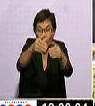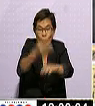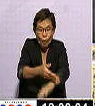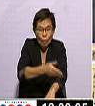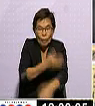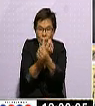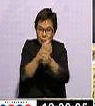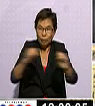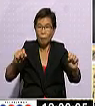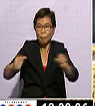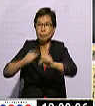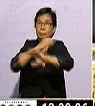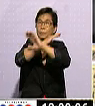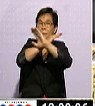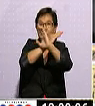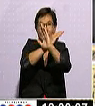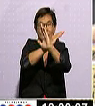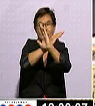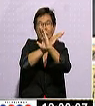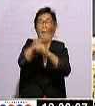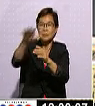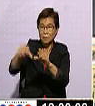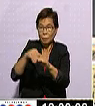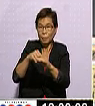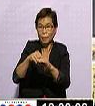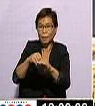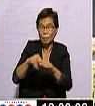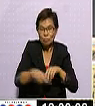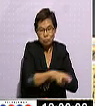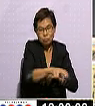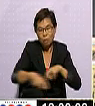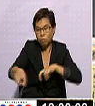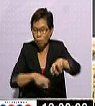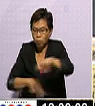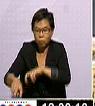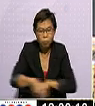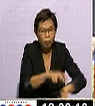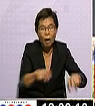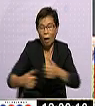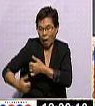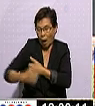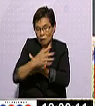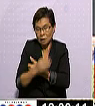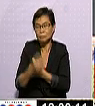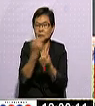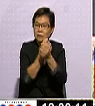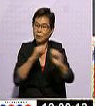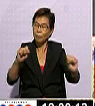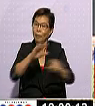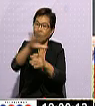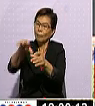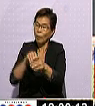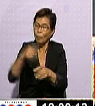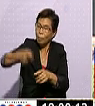baik kesiapsiagaan pertahanan termasuk meningkatkan mobiliti Angkatan Tentera Malaysia. Di samping itu, kesiapsiagaan